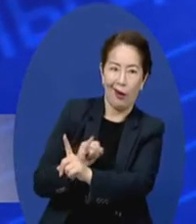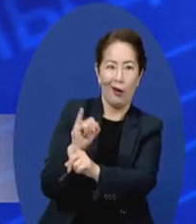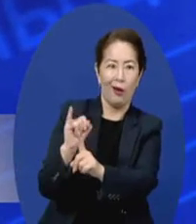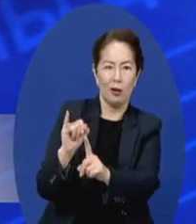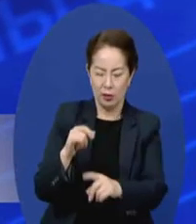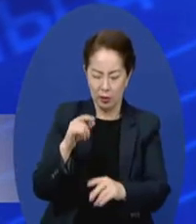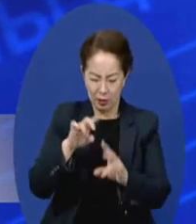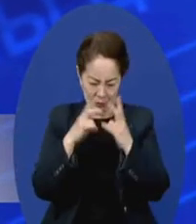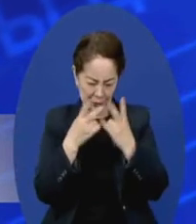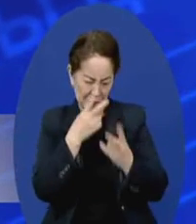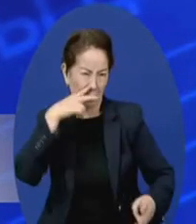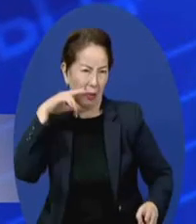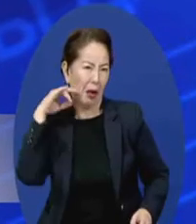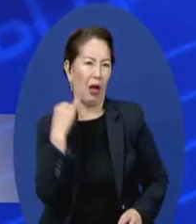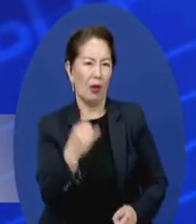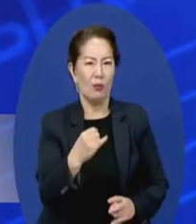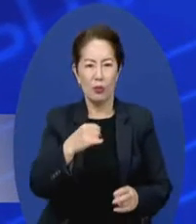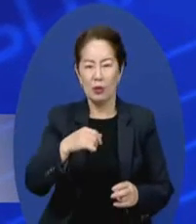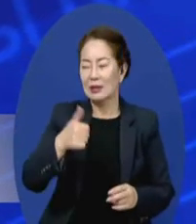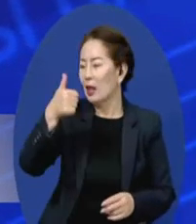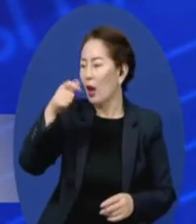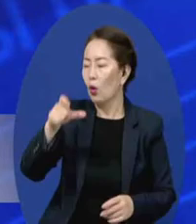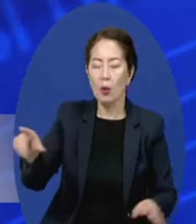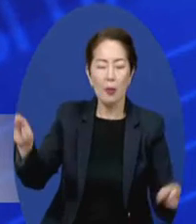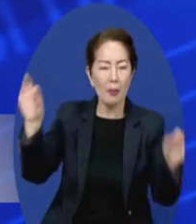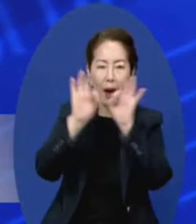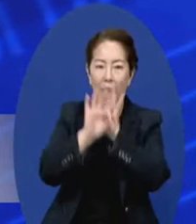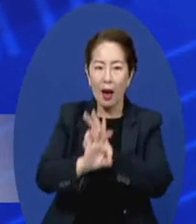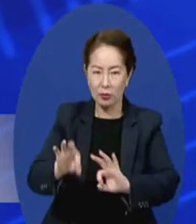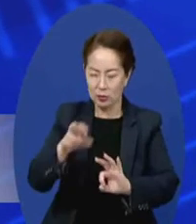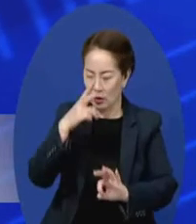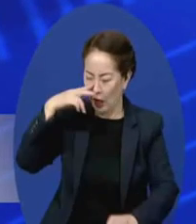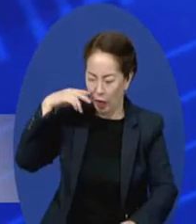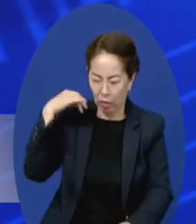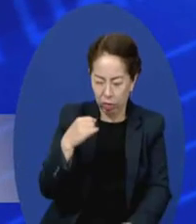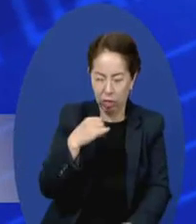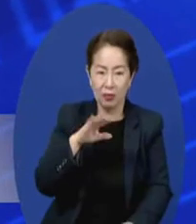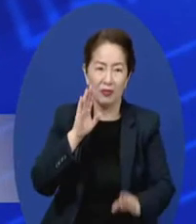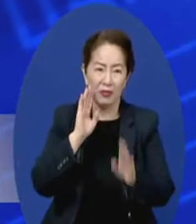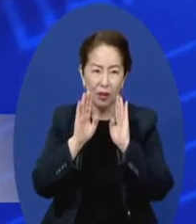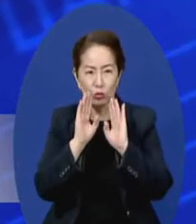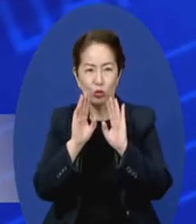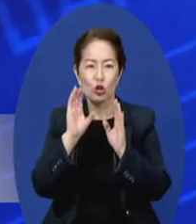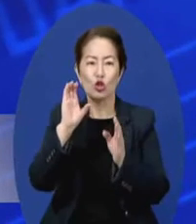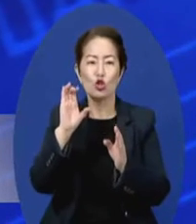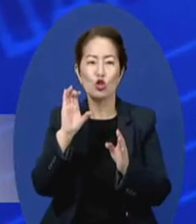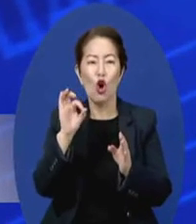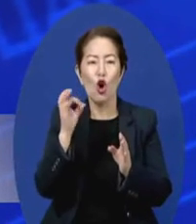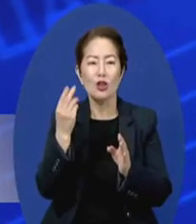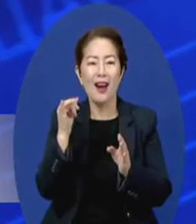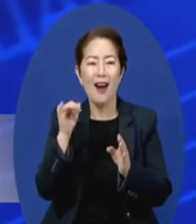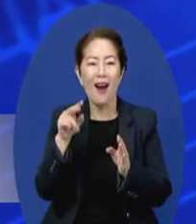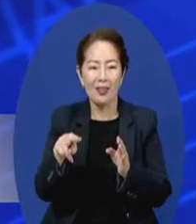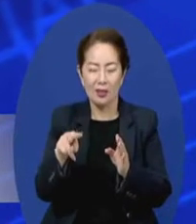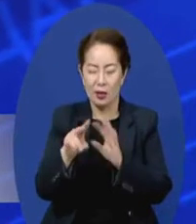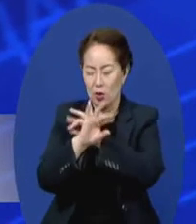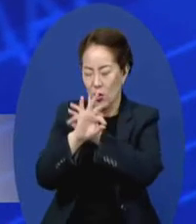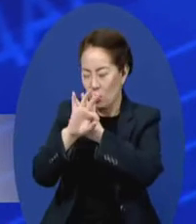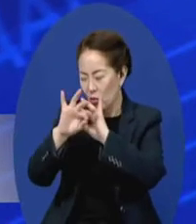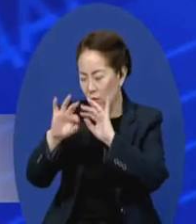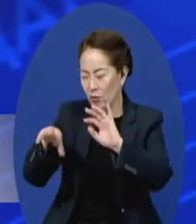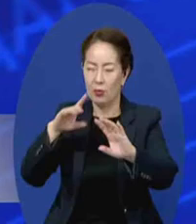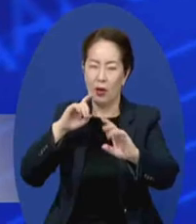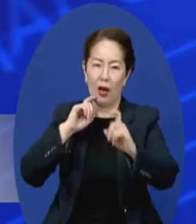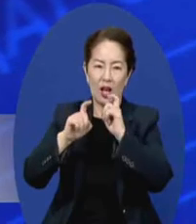байгаа зүйл байхгүй юм шиг, сайн хүн байхгүй юм шиг болтлоо энэ ялангуяа сошиал ертөнцид ингэж одоо харилцааны